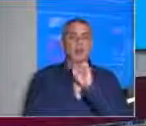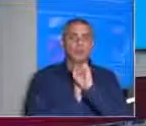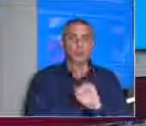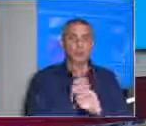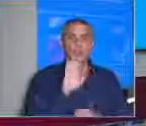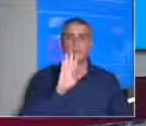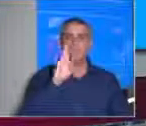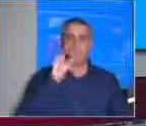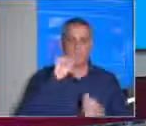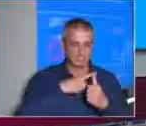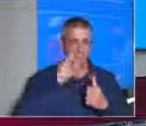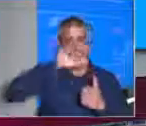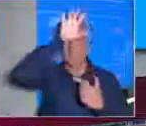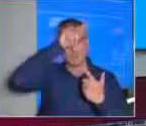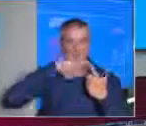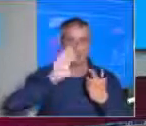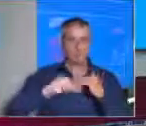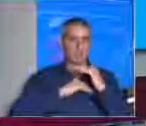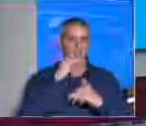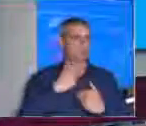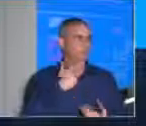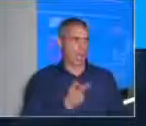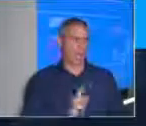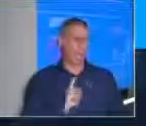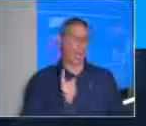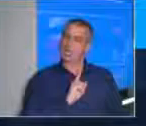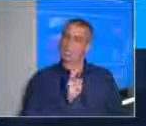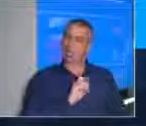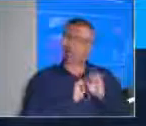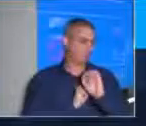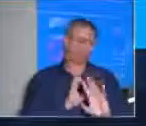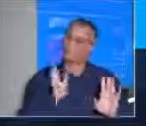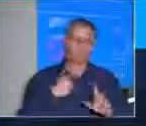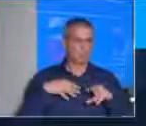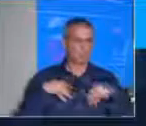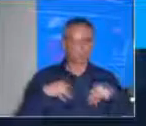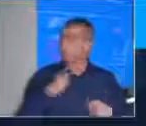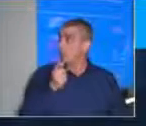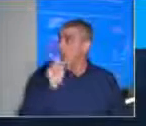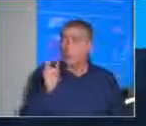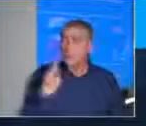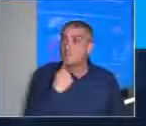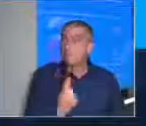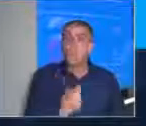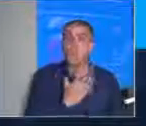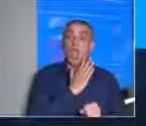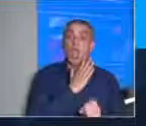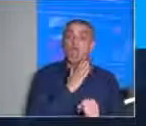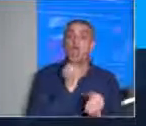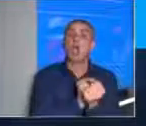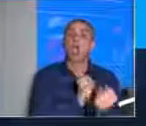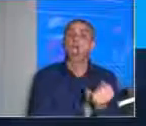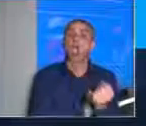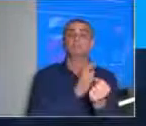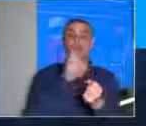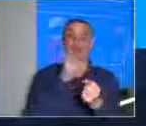גם ב-BDS וגם באיראן וגם בחיזבאללה, אז איפה לא הפירוש של האנטישמיות? הוא לא תומך, אז אני חולק עליך עובדתית. כן, הבן אדם אומר שאושוויץ